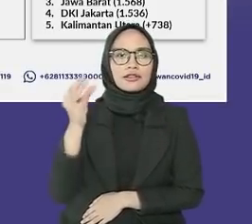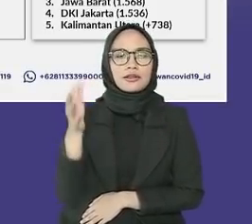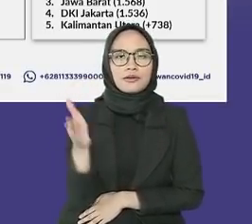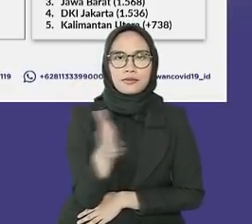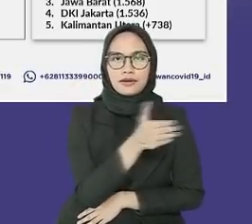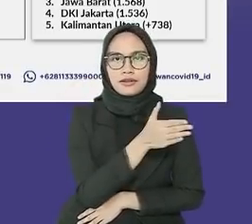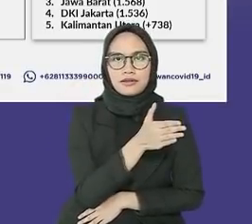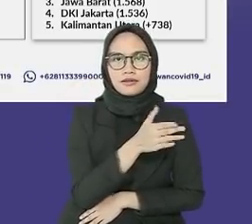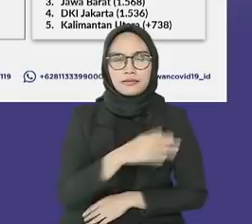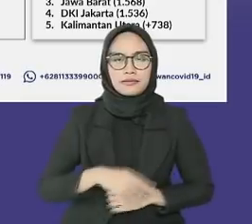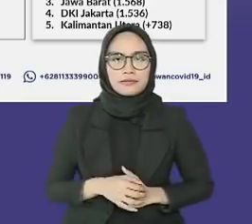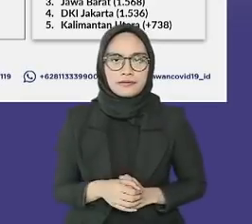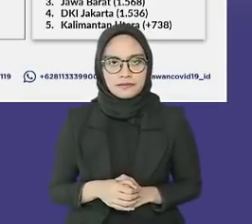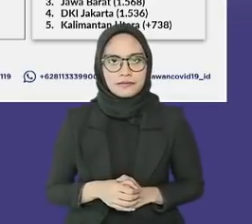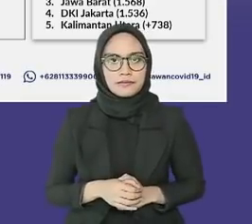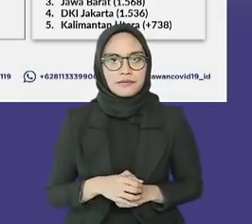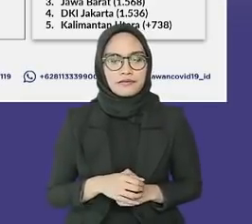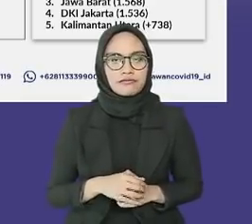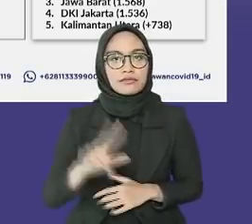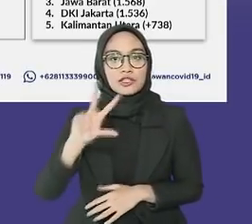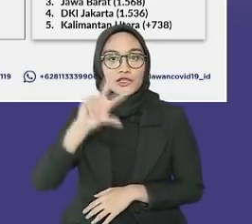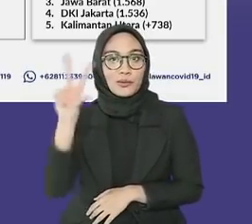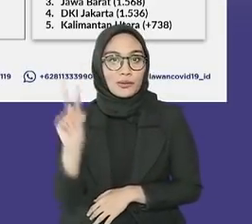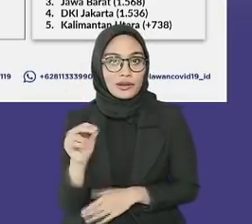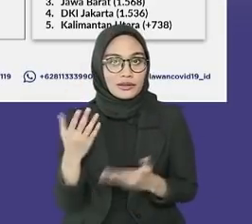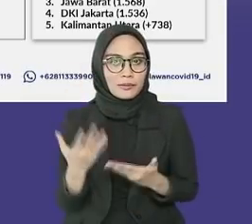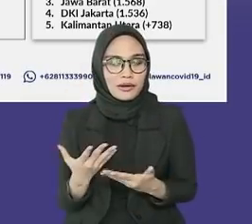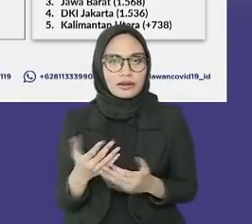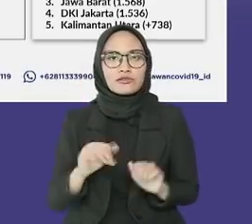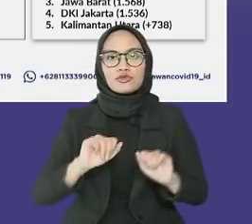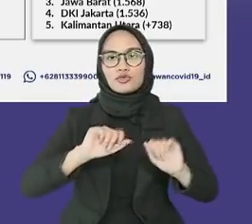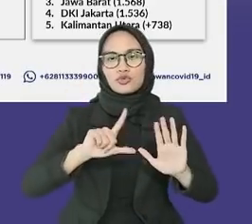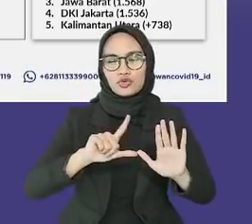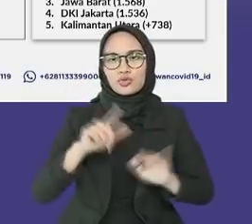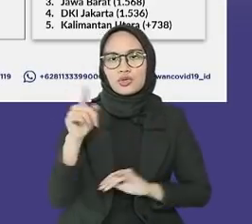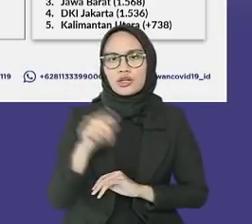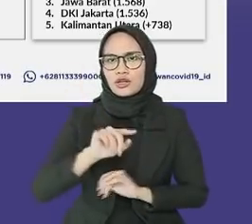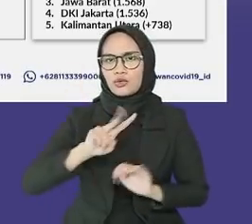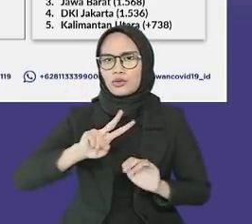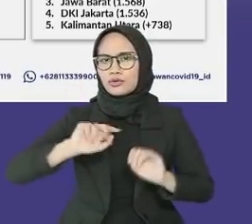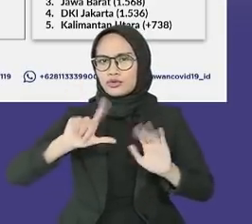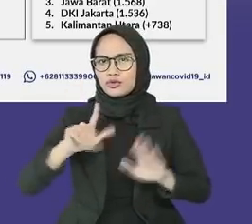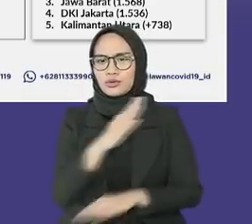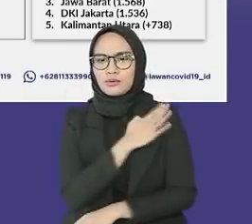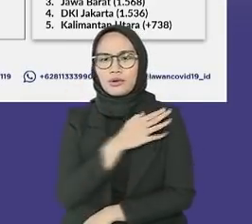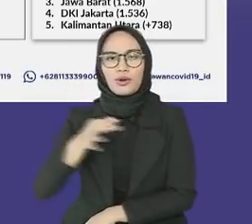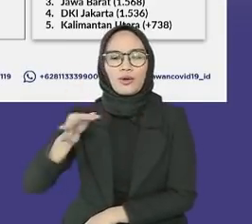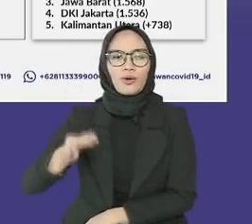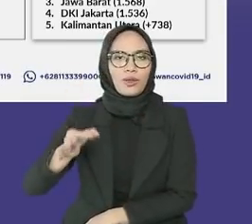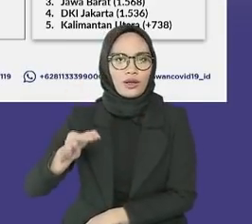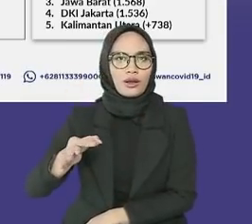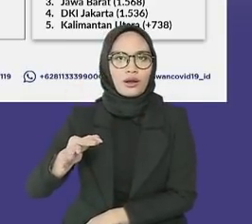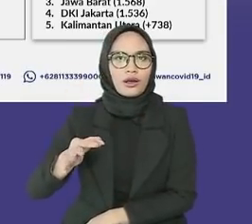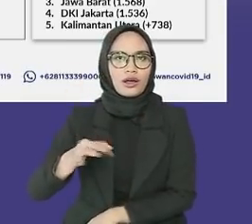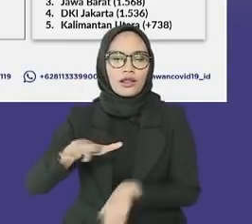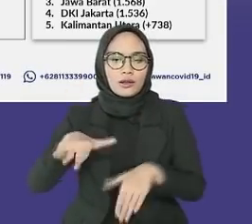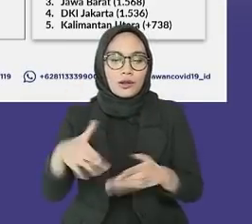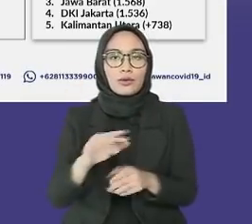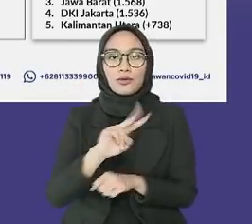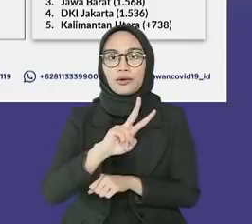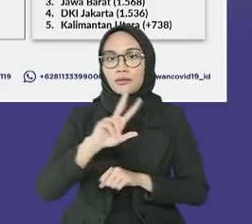Barat. Sedangkan di Provinsi Jawa Barat terdapat 7 dari 27 kabupaten kota atau